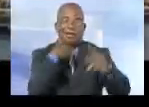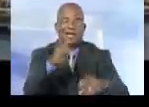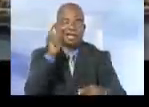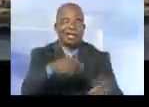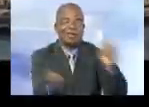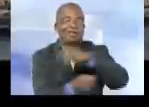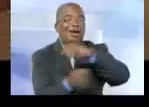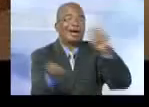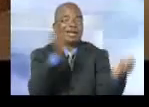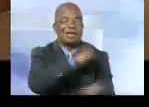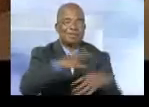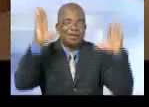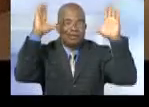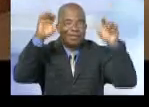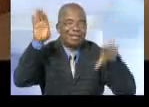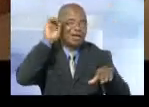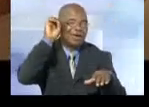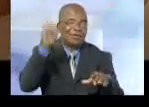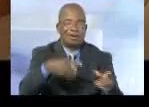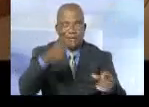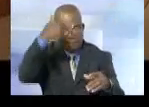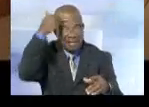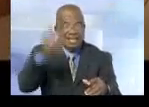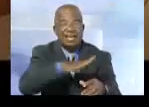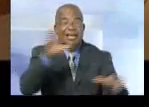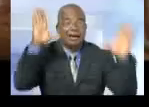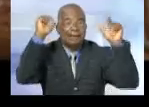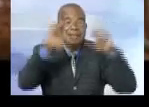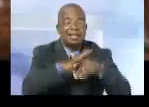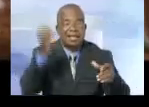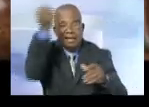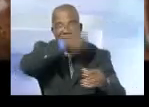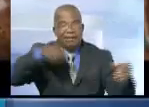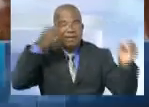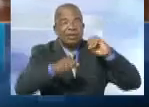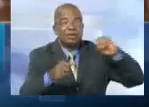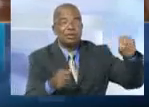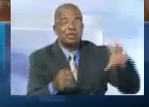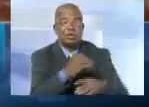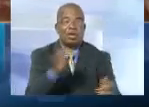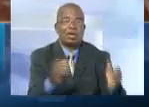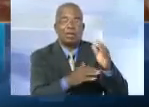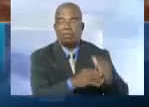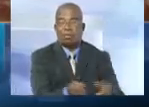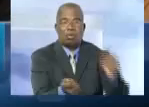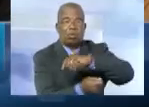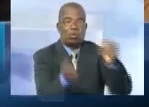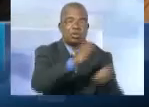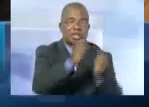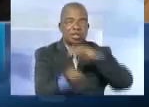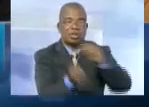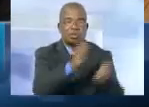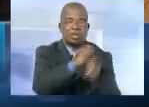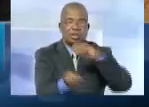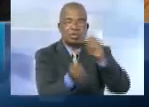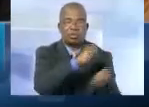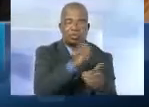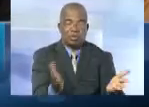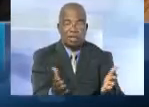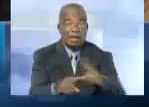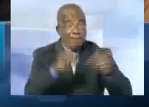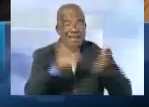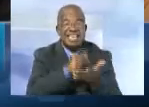présidence tournante de la CEDEAO. Un choix qui s'annonce difficile au regard du leadership de qualité dont a